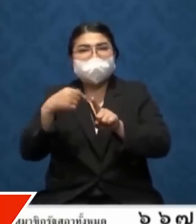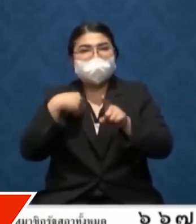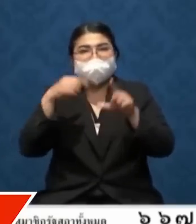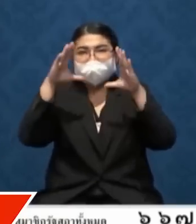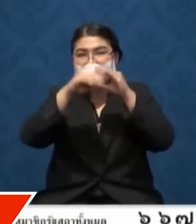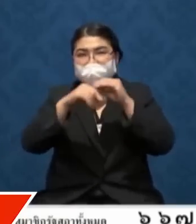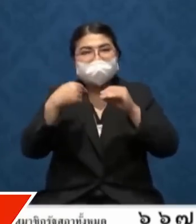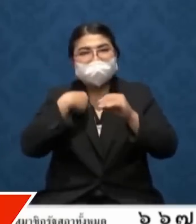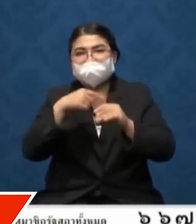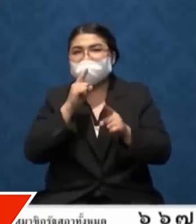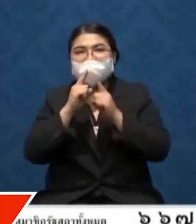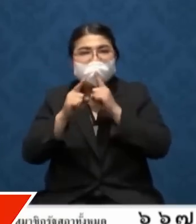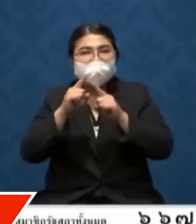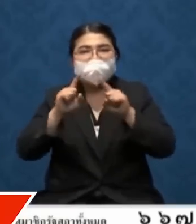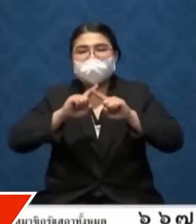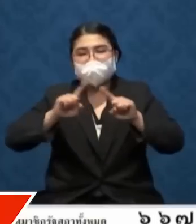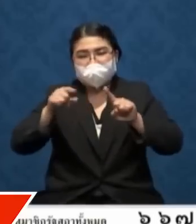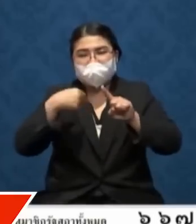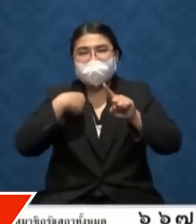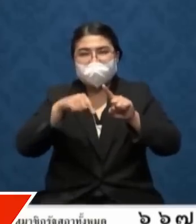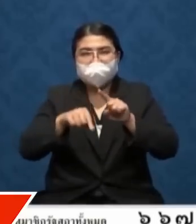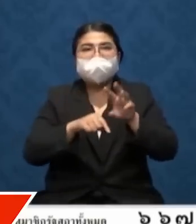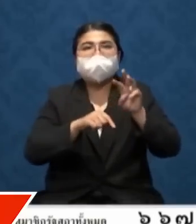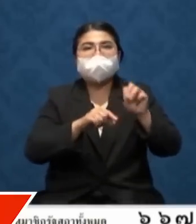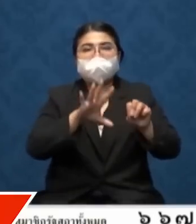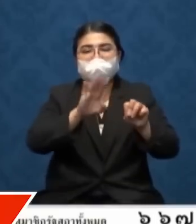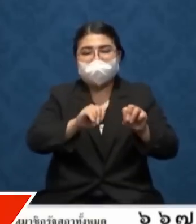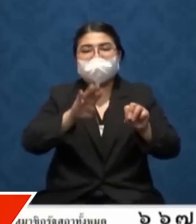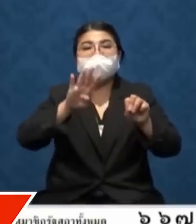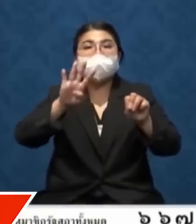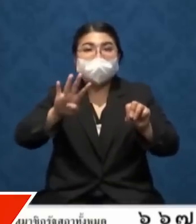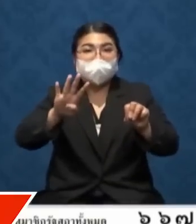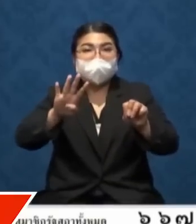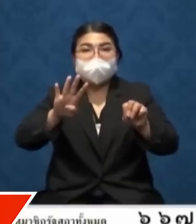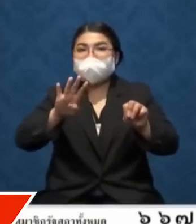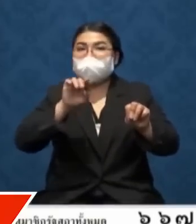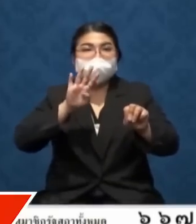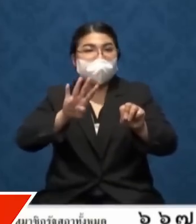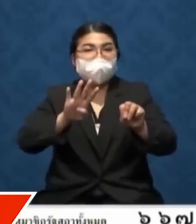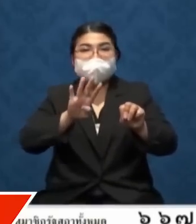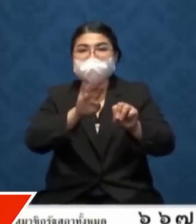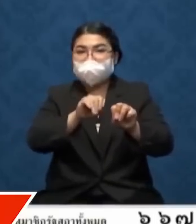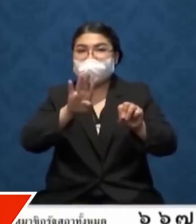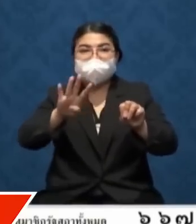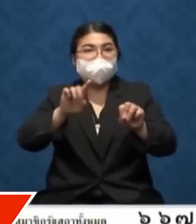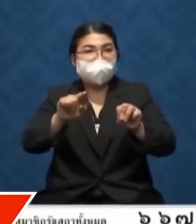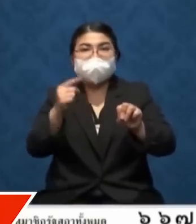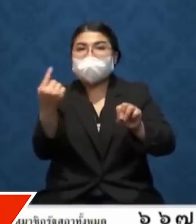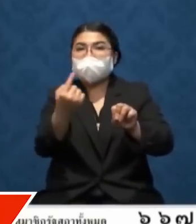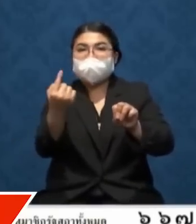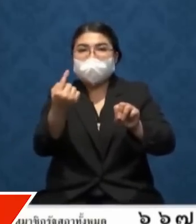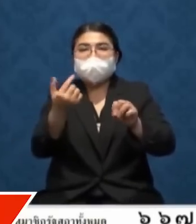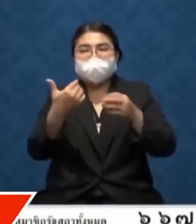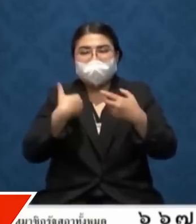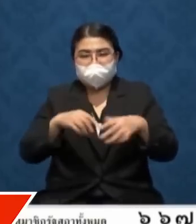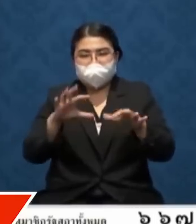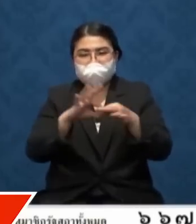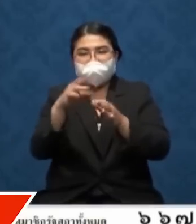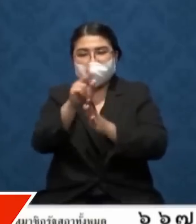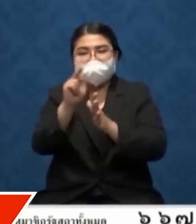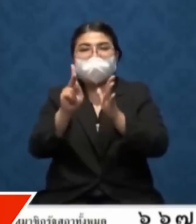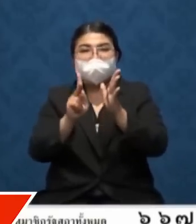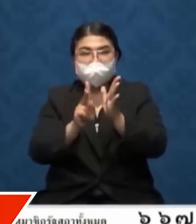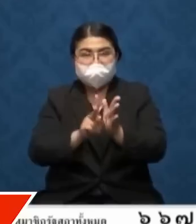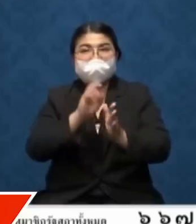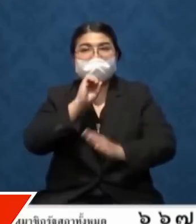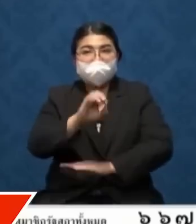ดื่นก็จะพูดแต่ขอเป็ประเด็นมาตา 44 มาตาเดียวครับมาตา 44 ของร่างกฎหมายชะบับน